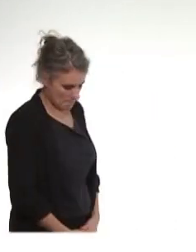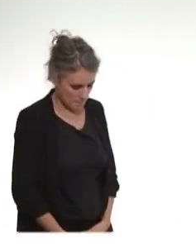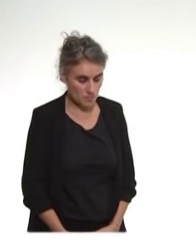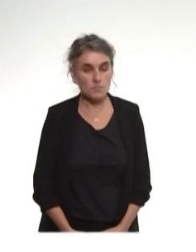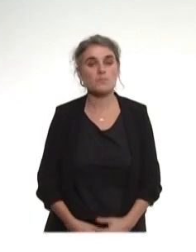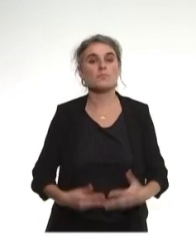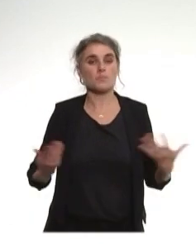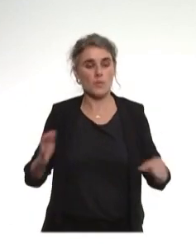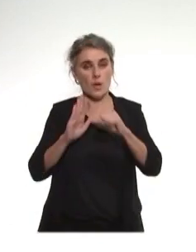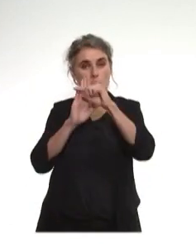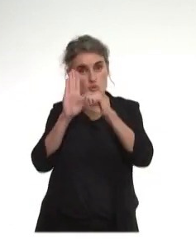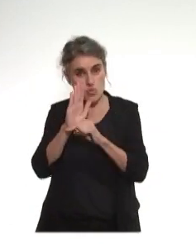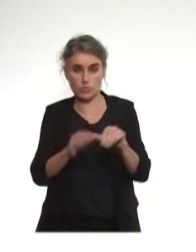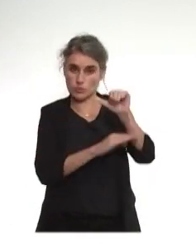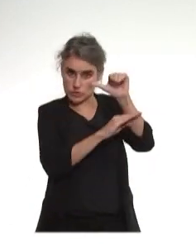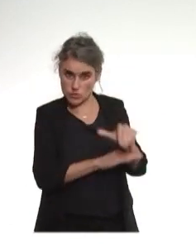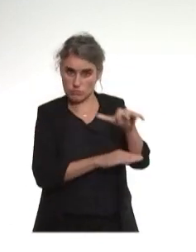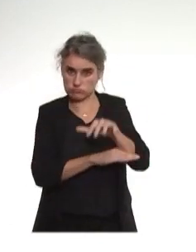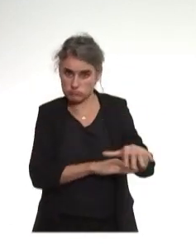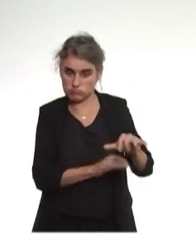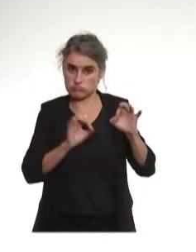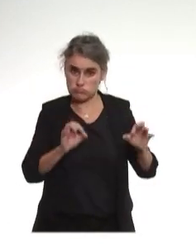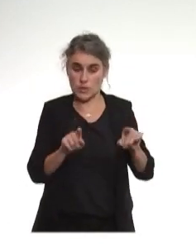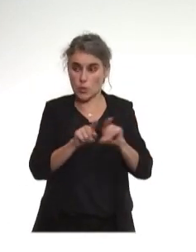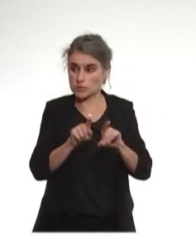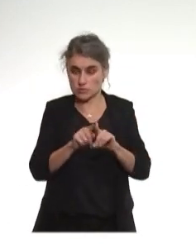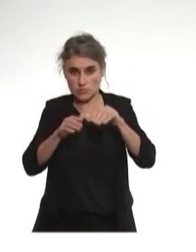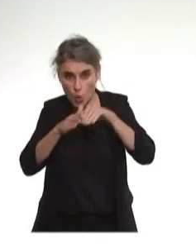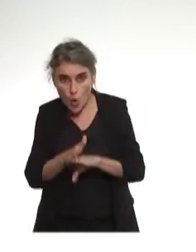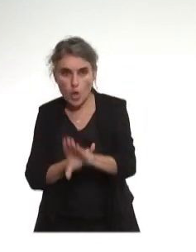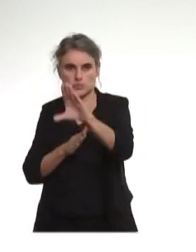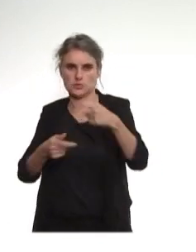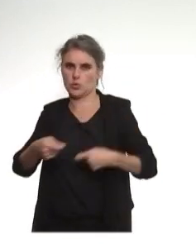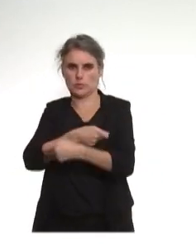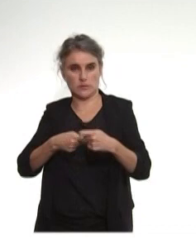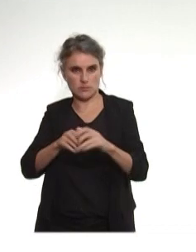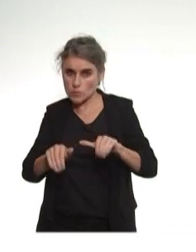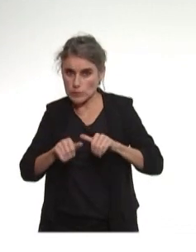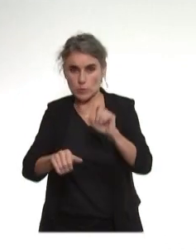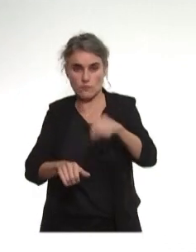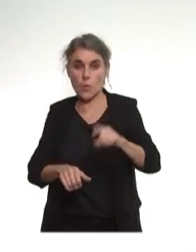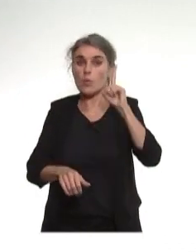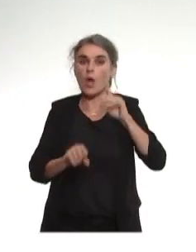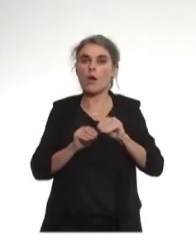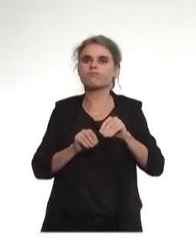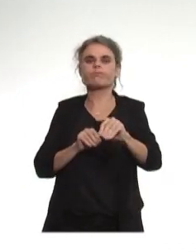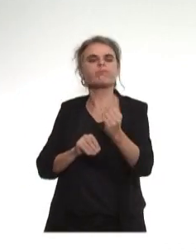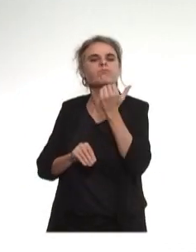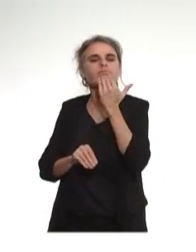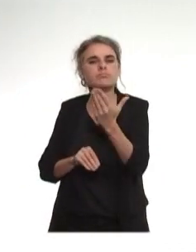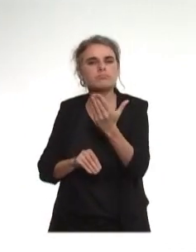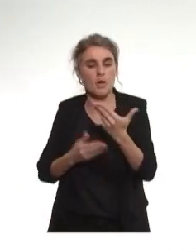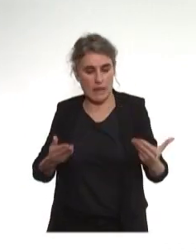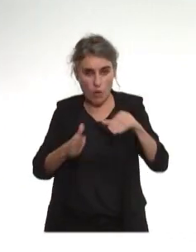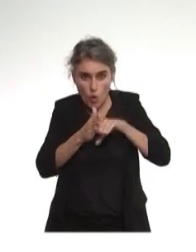de compléter la relance qui elle ne peut pas attendre la relance économique doit se faire